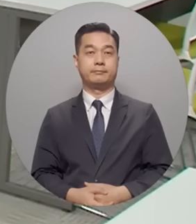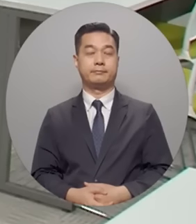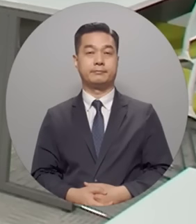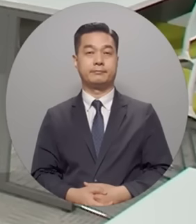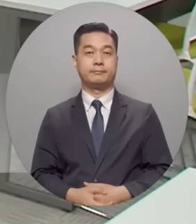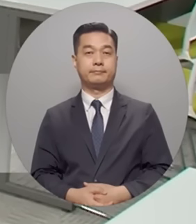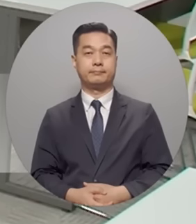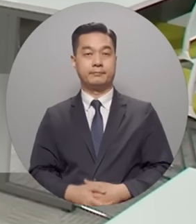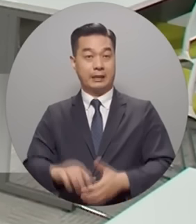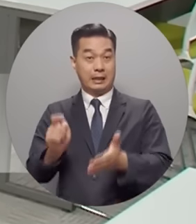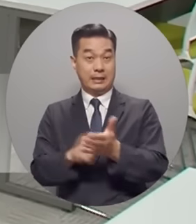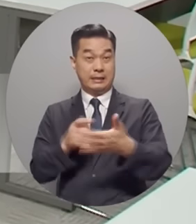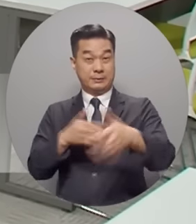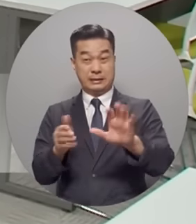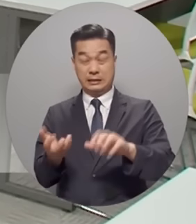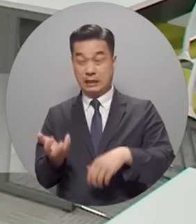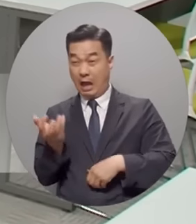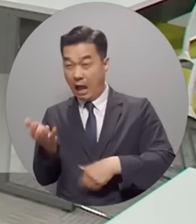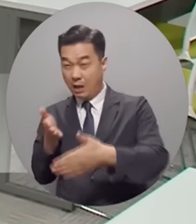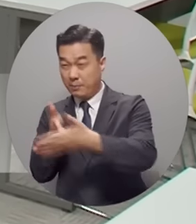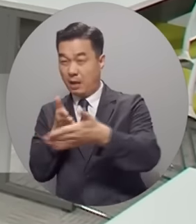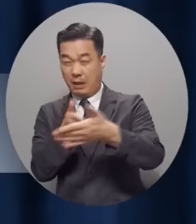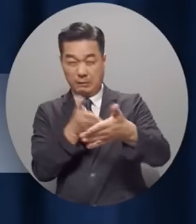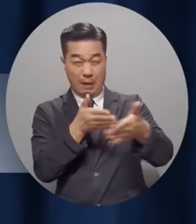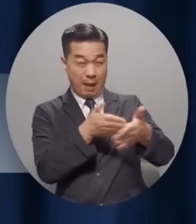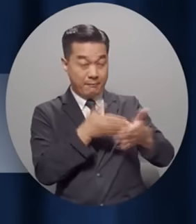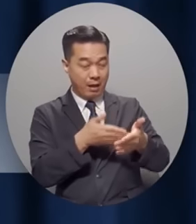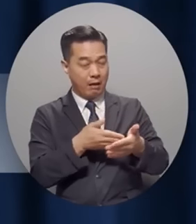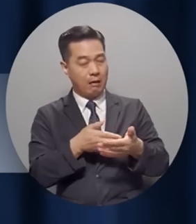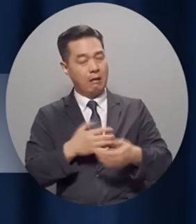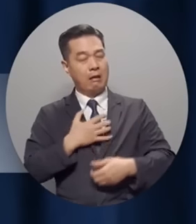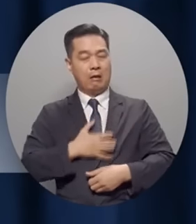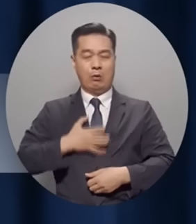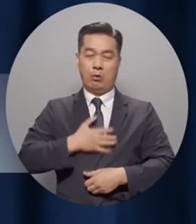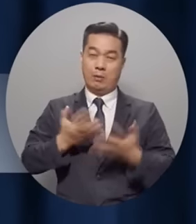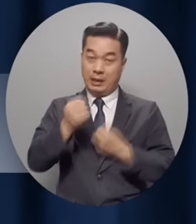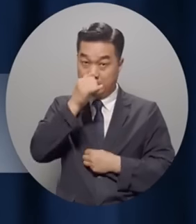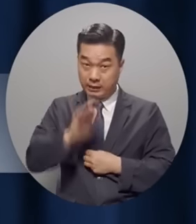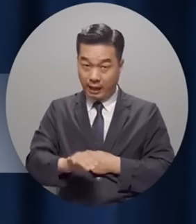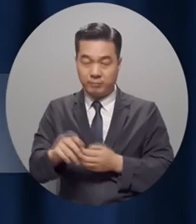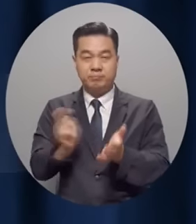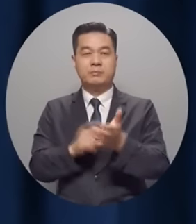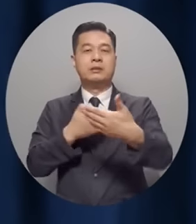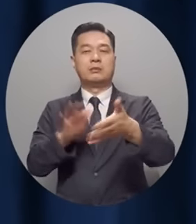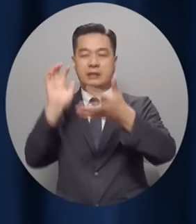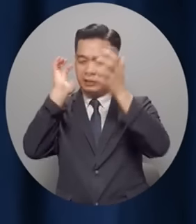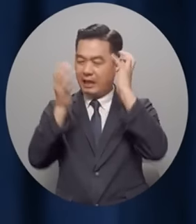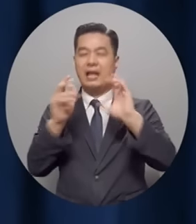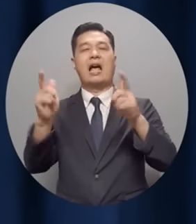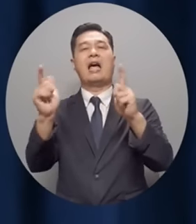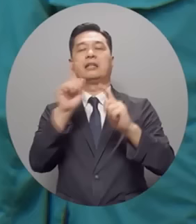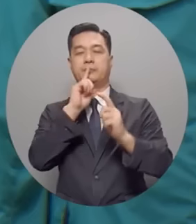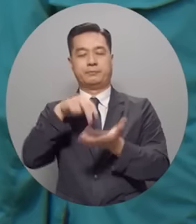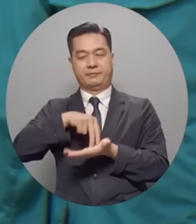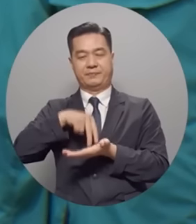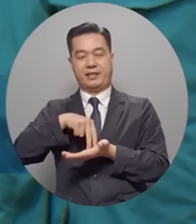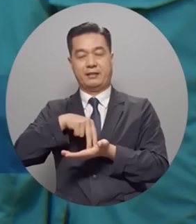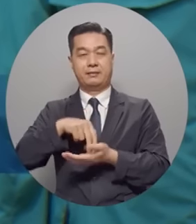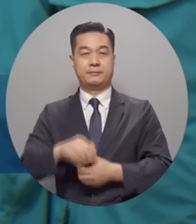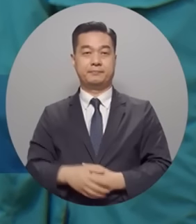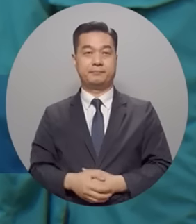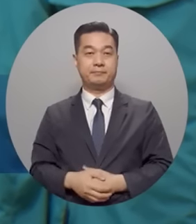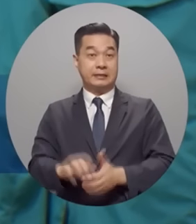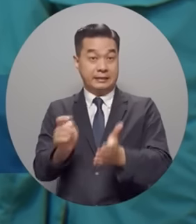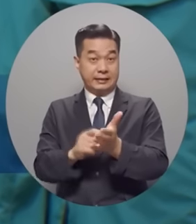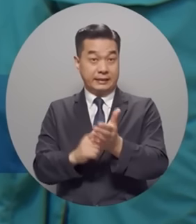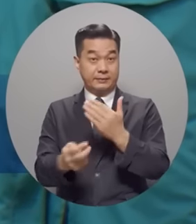이른바 응급실 뺑뺑이 공포가 해소되지 않고 있지만 응급실 대란은 아니란 게 정부의 입장입니다.